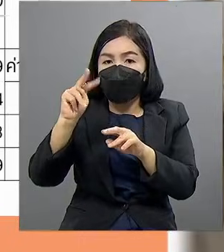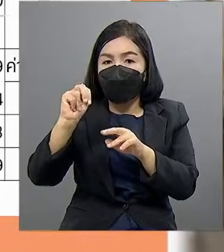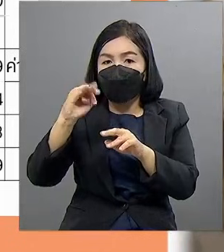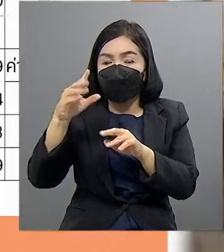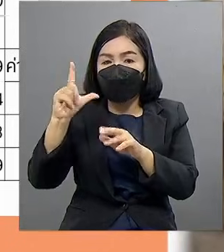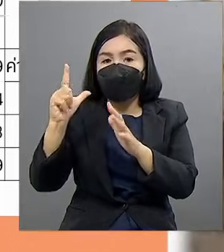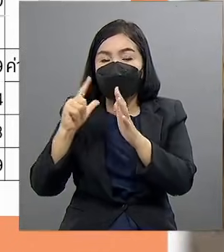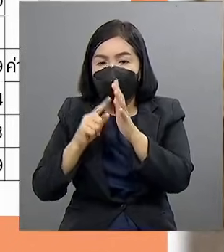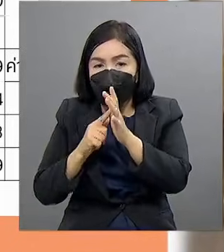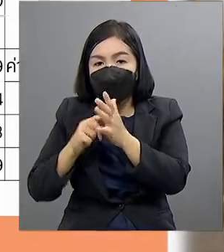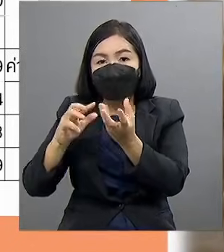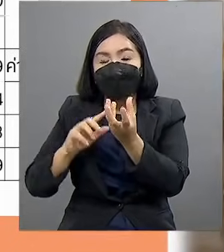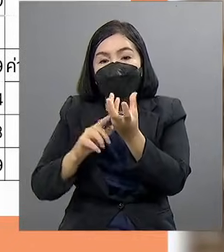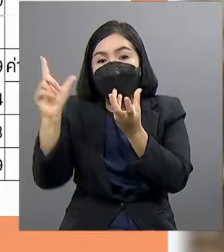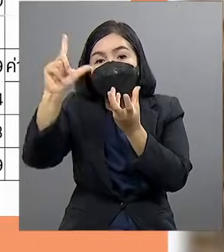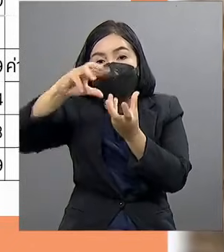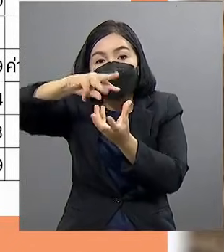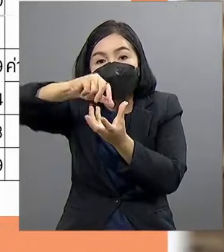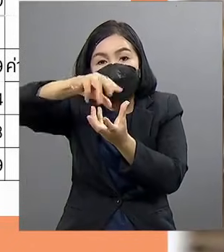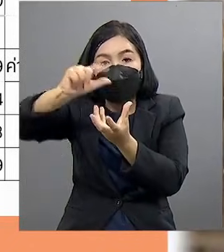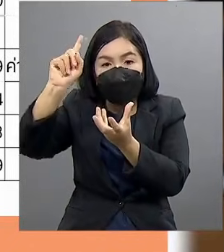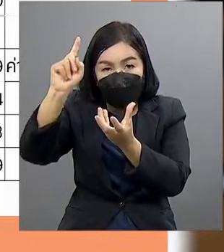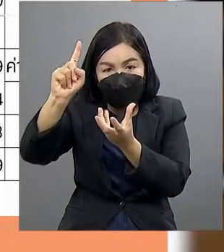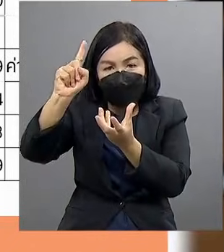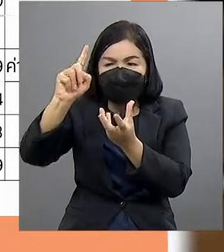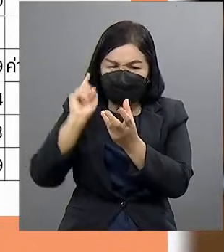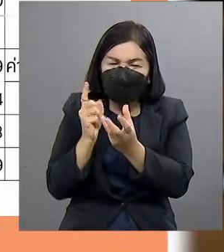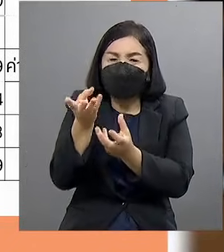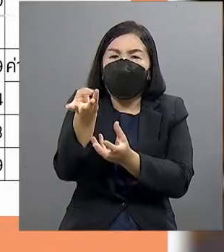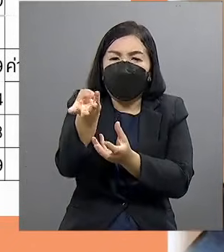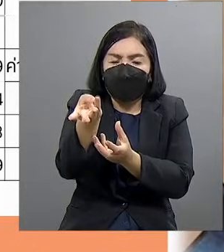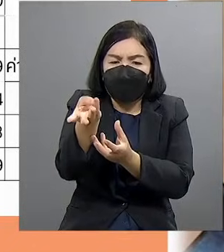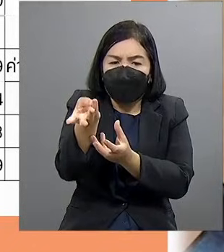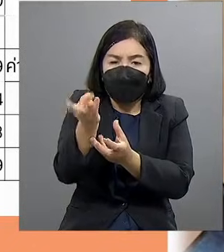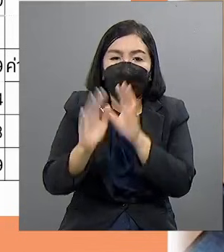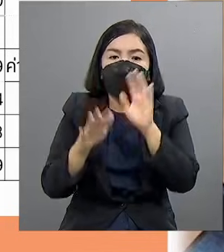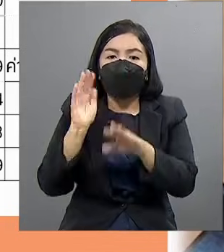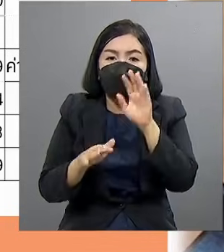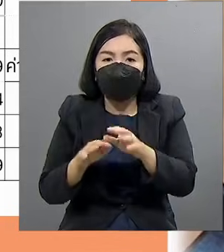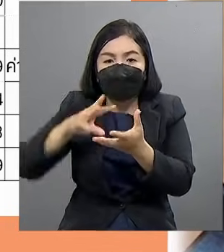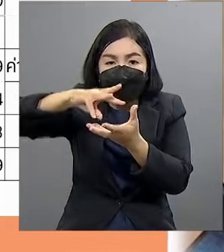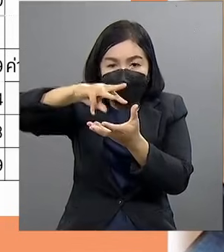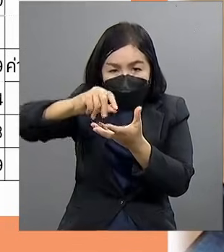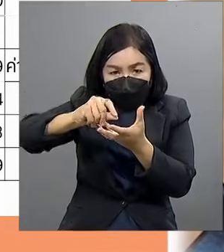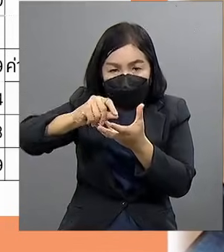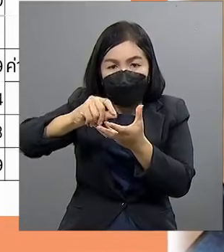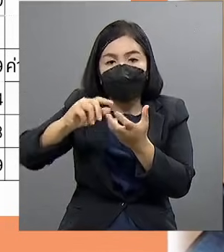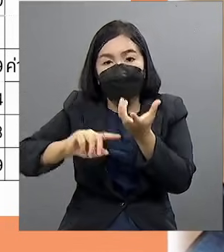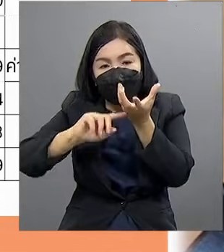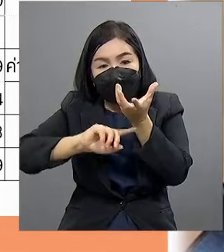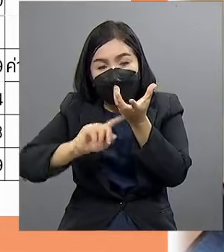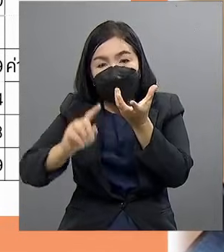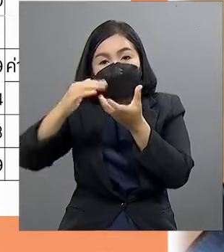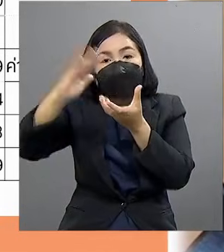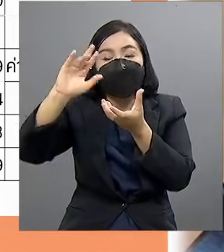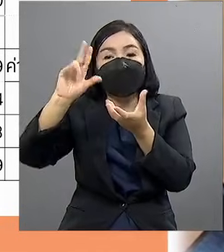ใช้ประมาณ1ผลจริงๆไม่ถึงนะครับก็คือ1ผลเนี่ยคั้นได้น้ำเกิน30กรัมนะครับแต่ว่าผมก็ตีไป